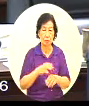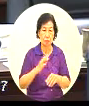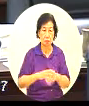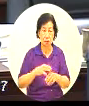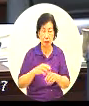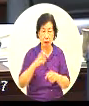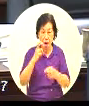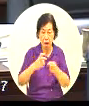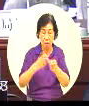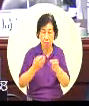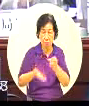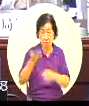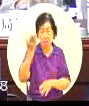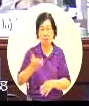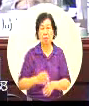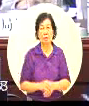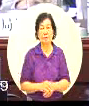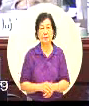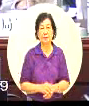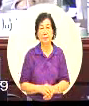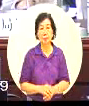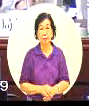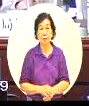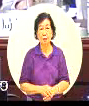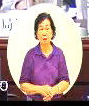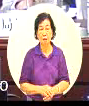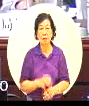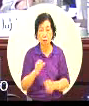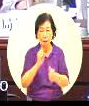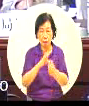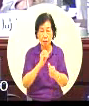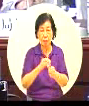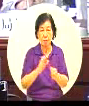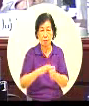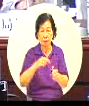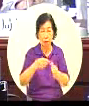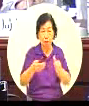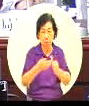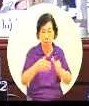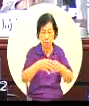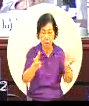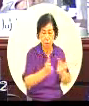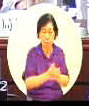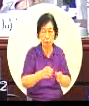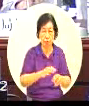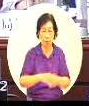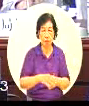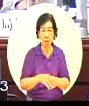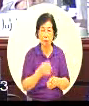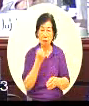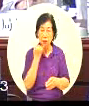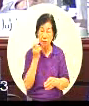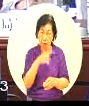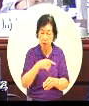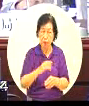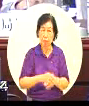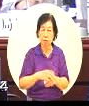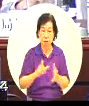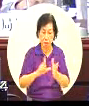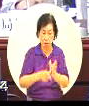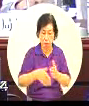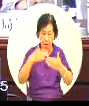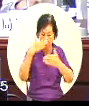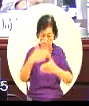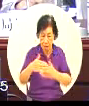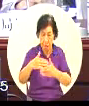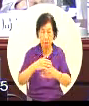那我这个我会跟教育部跟他说，是不是因为可以有一个期限上